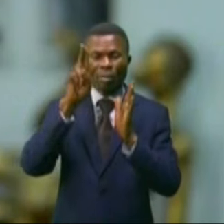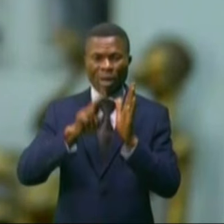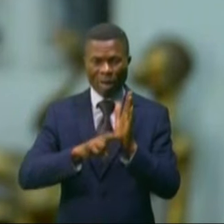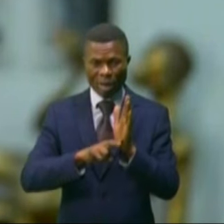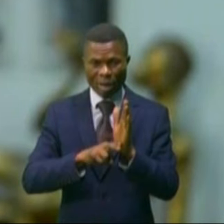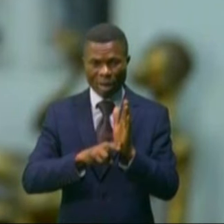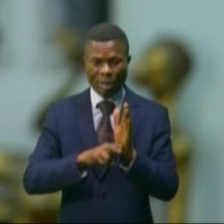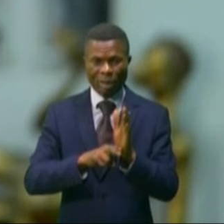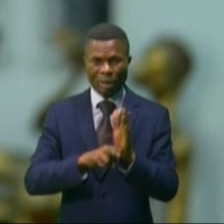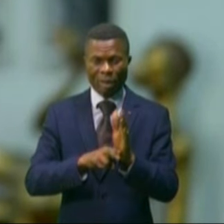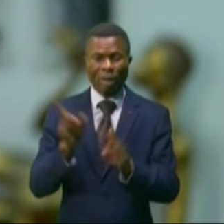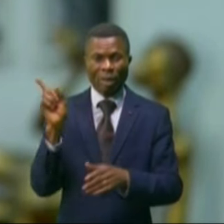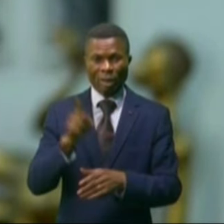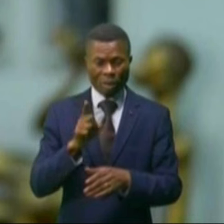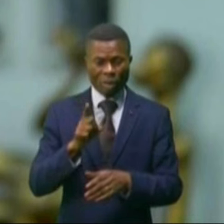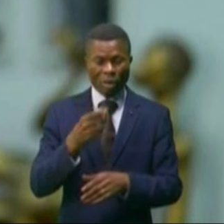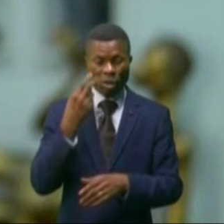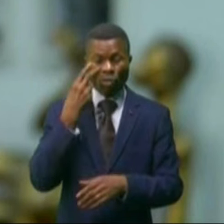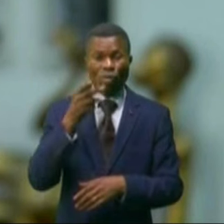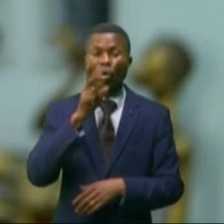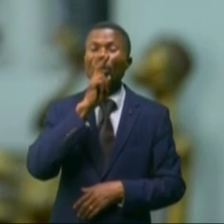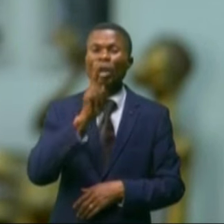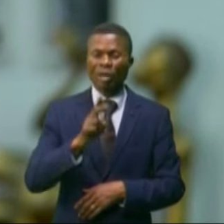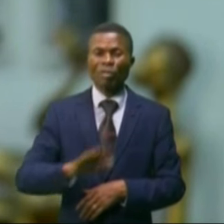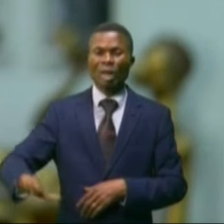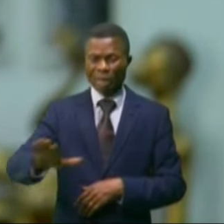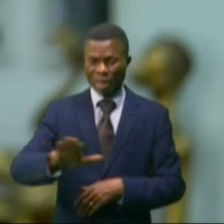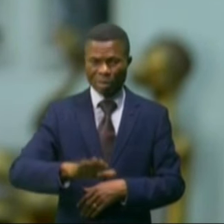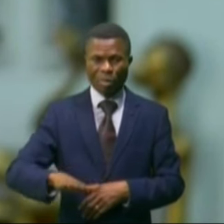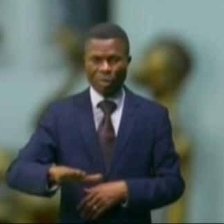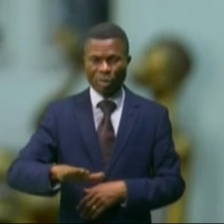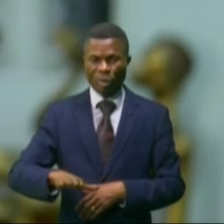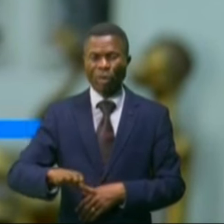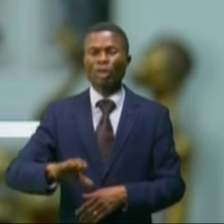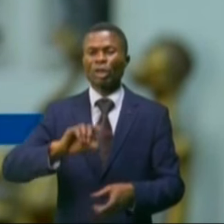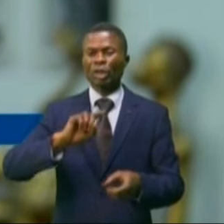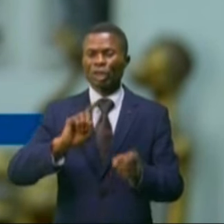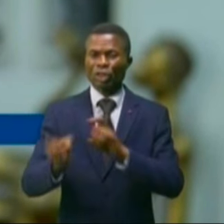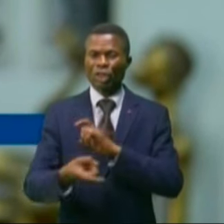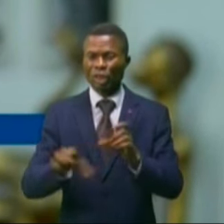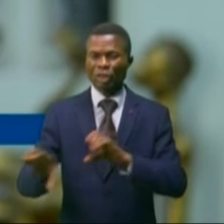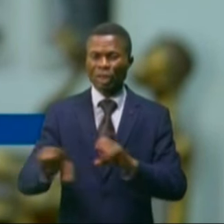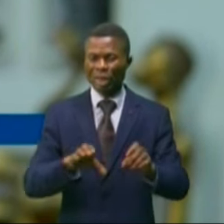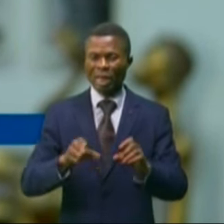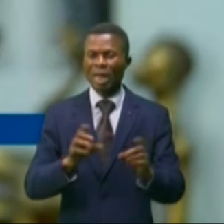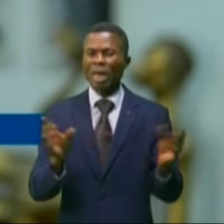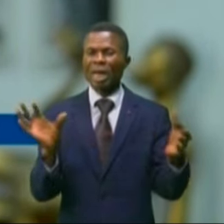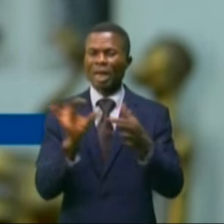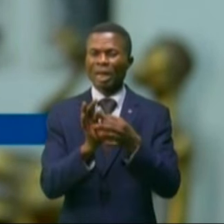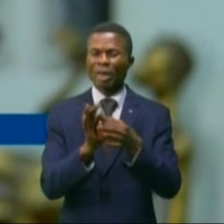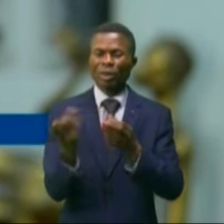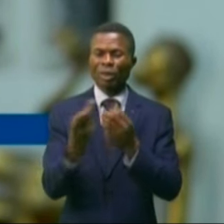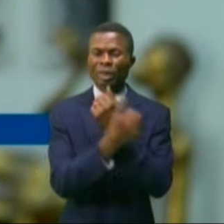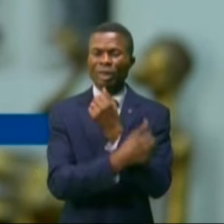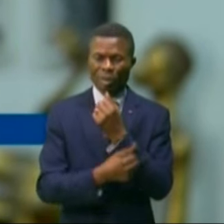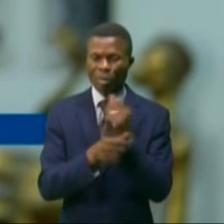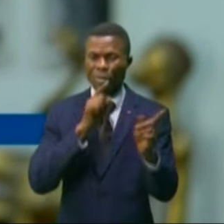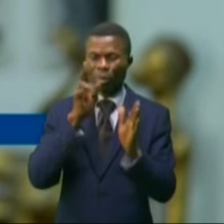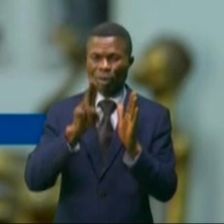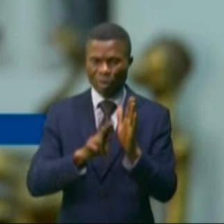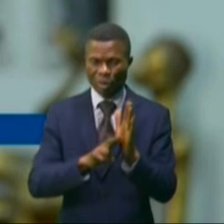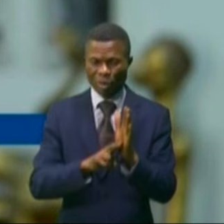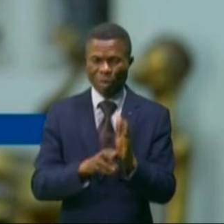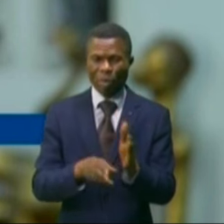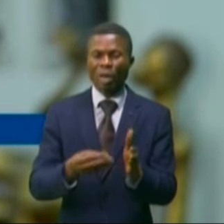pour voir les réalités du pays et sont dans une action de diplomatie parlementaire. Et nous, ce que l'on